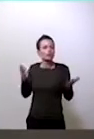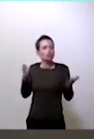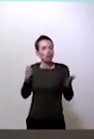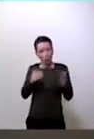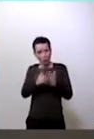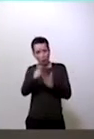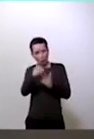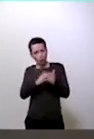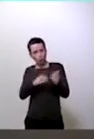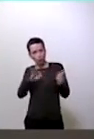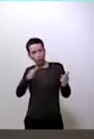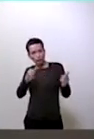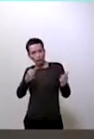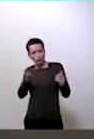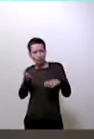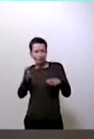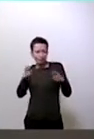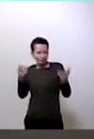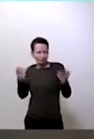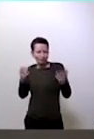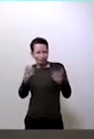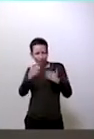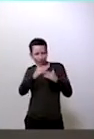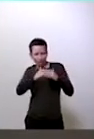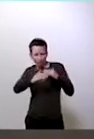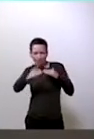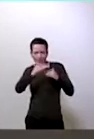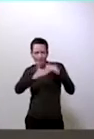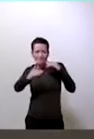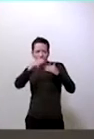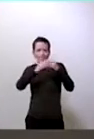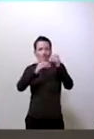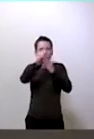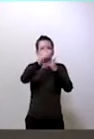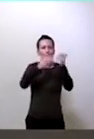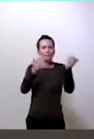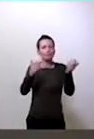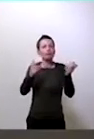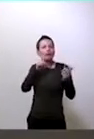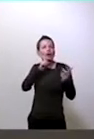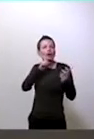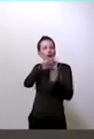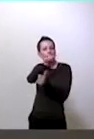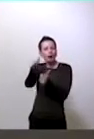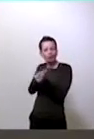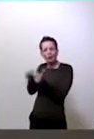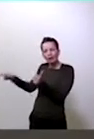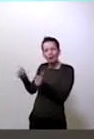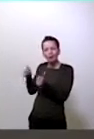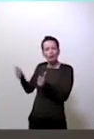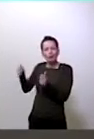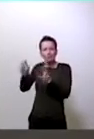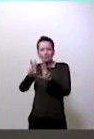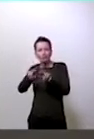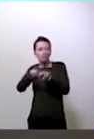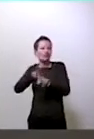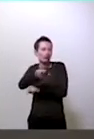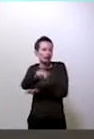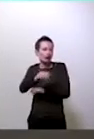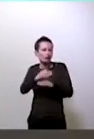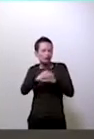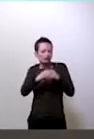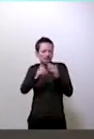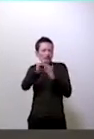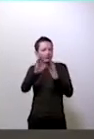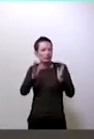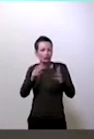construit la ville sur la ville, comme mes adjoints vont dans quelques instants pouvoir vous l'exposer. En somme,